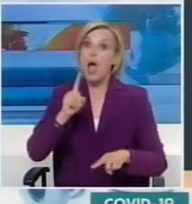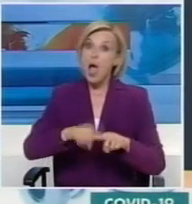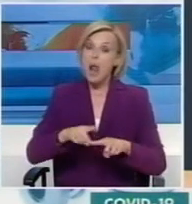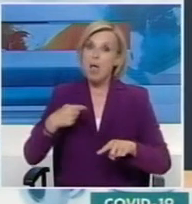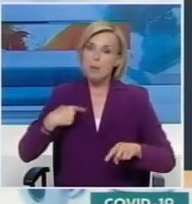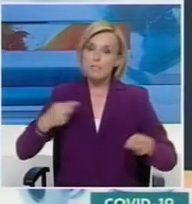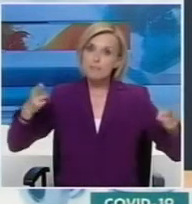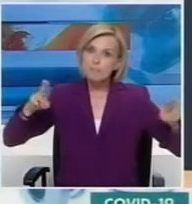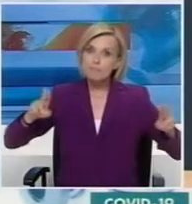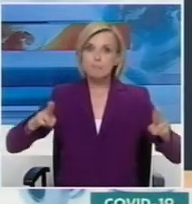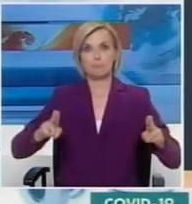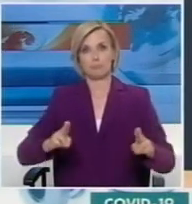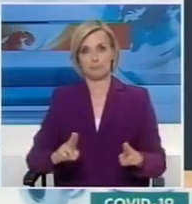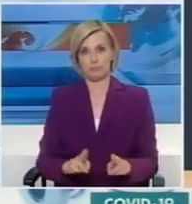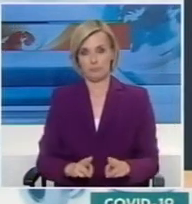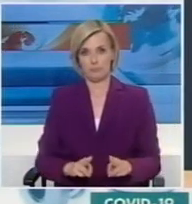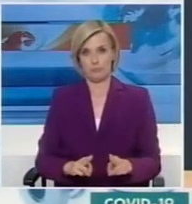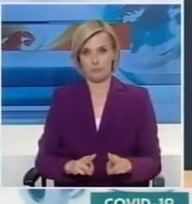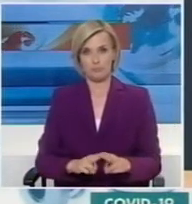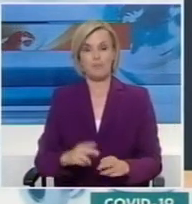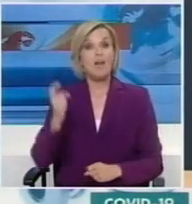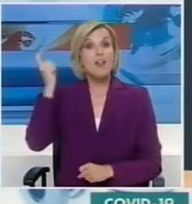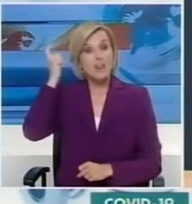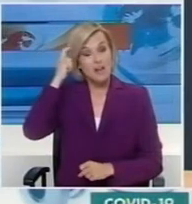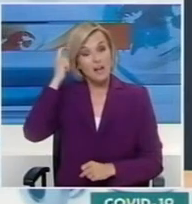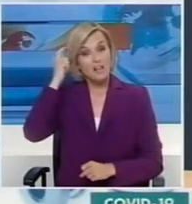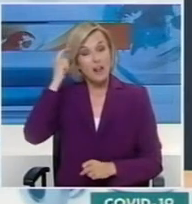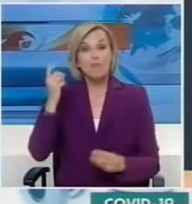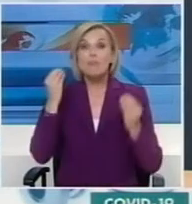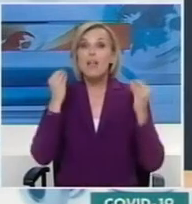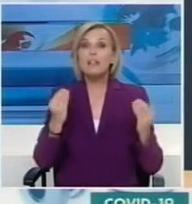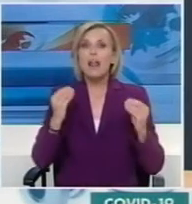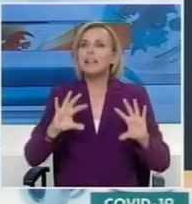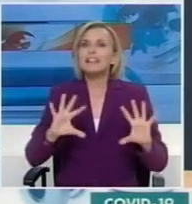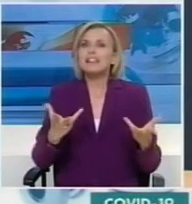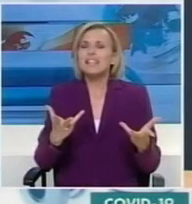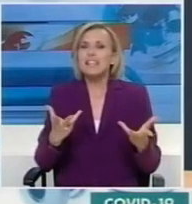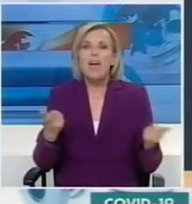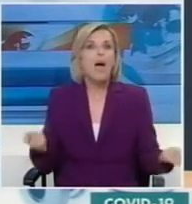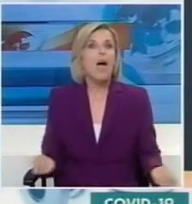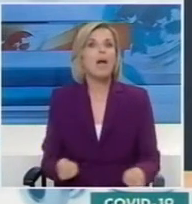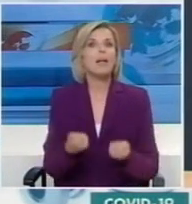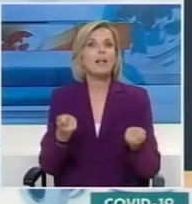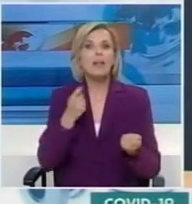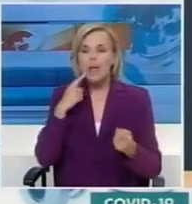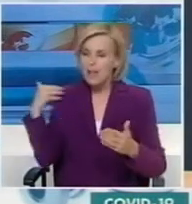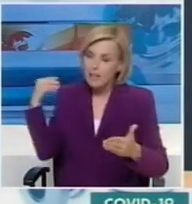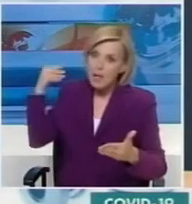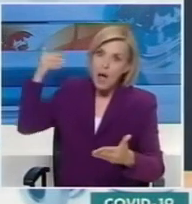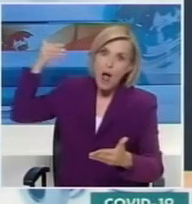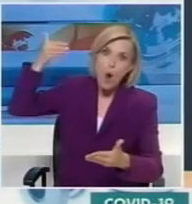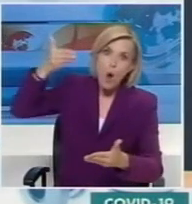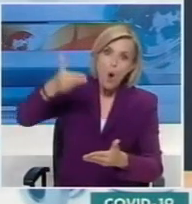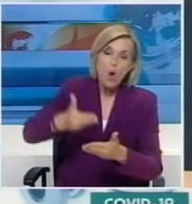σήμερα. Για να αντιληφθούμε ιστορικά τι έχει γίνει με τον ιό τους τελευταίους 3 μήνες και με δεδομένη